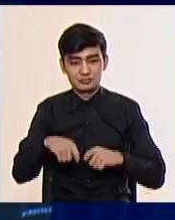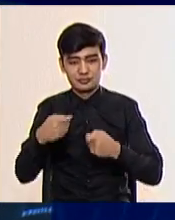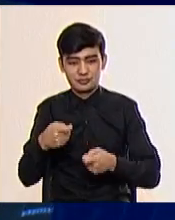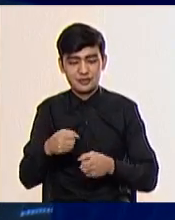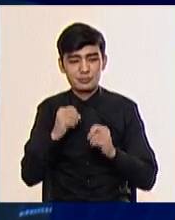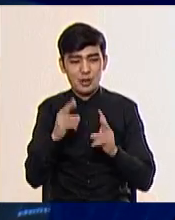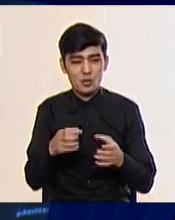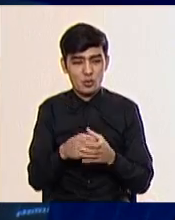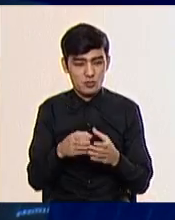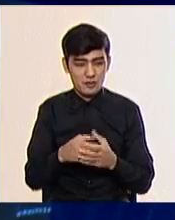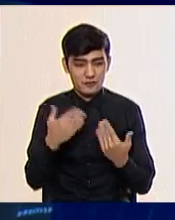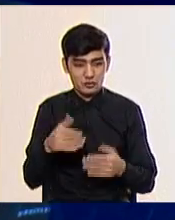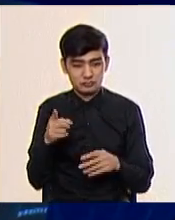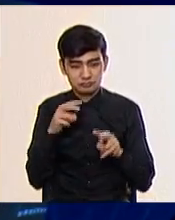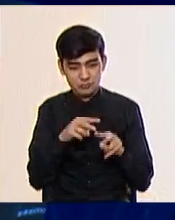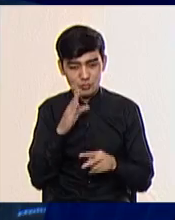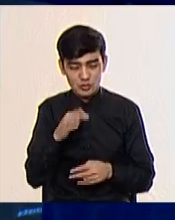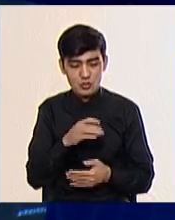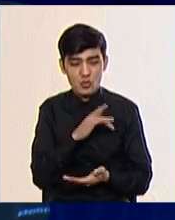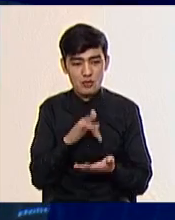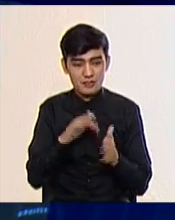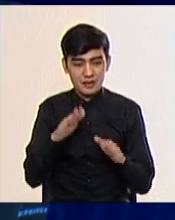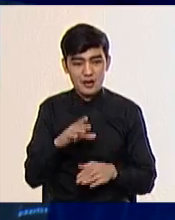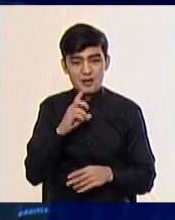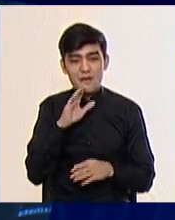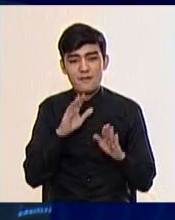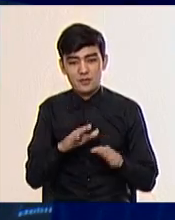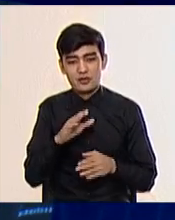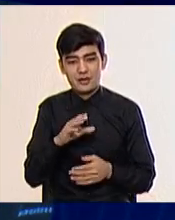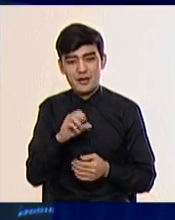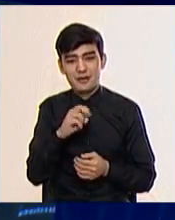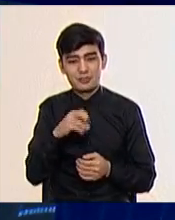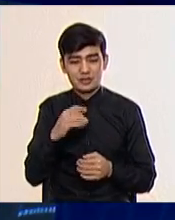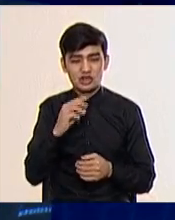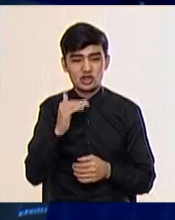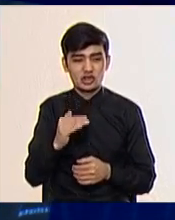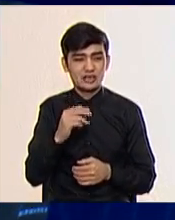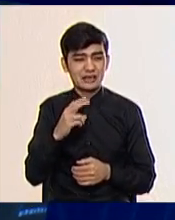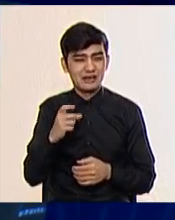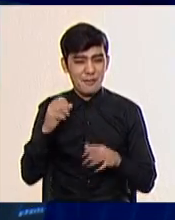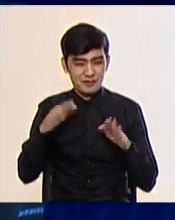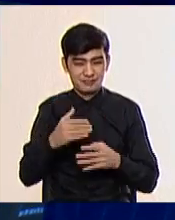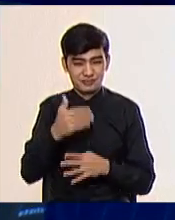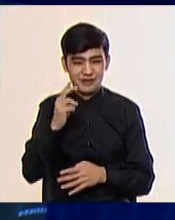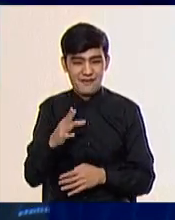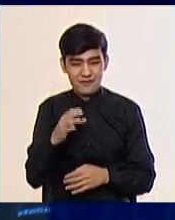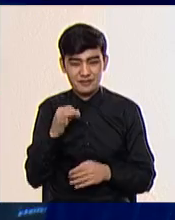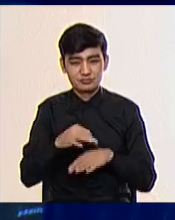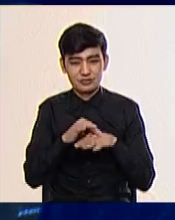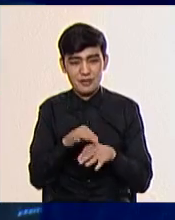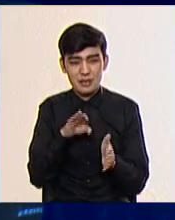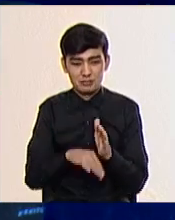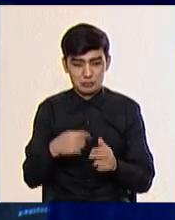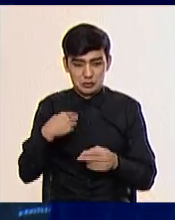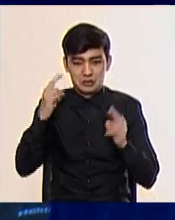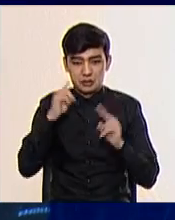в мониторинговую группу при акимате города. А вот в администрации жилого комплекса заявили, что проводы невесты прошли без их